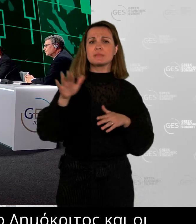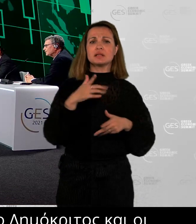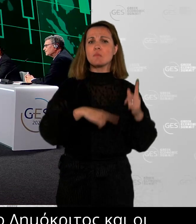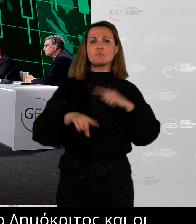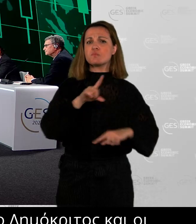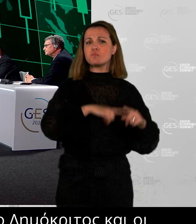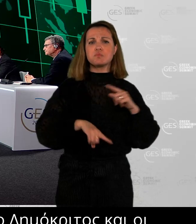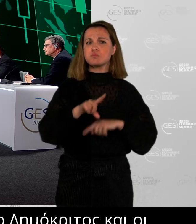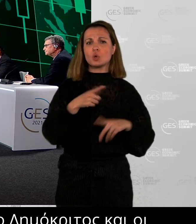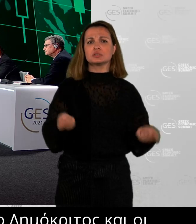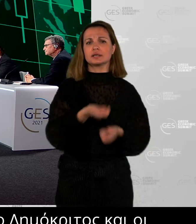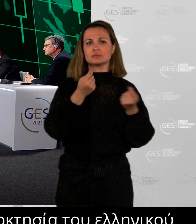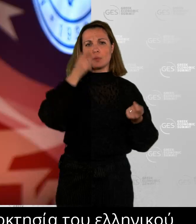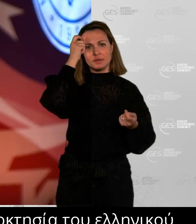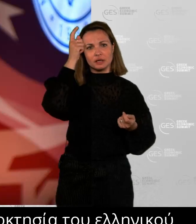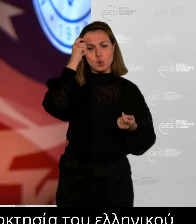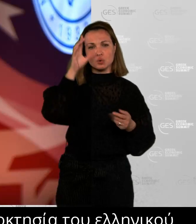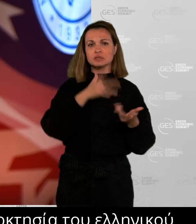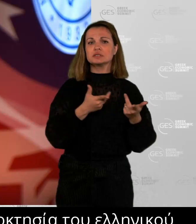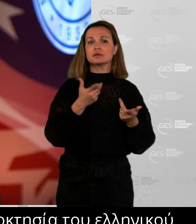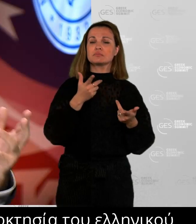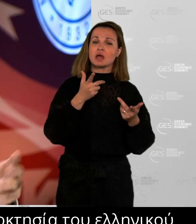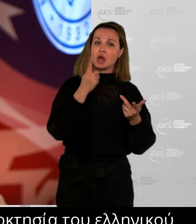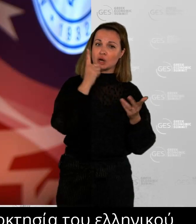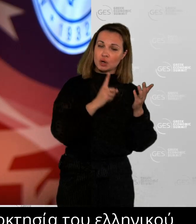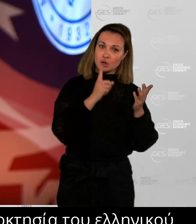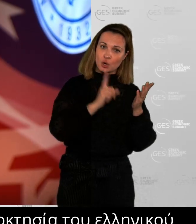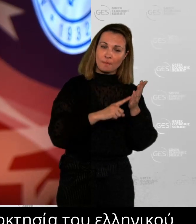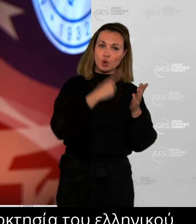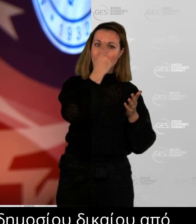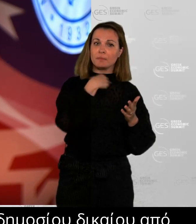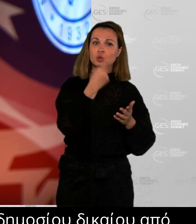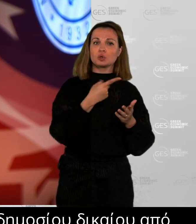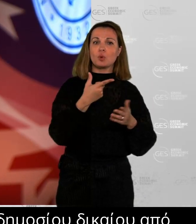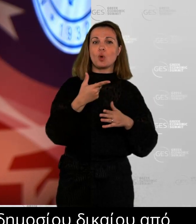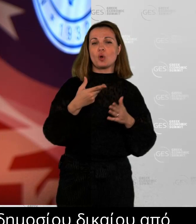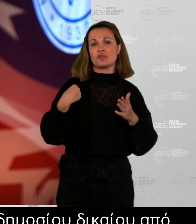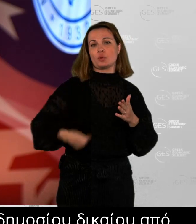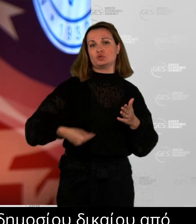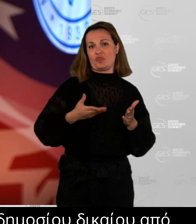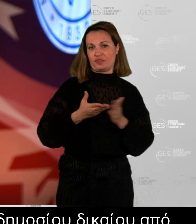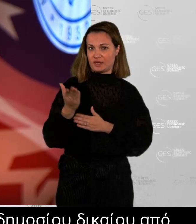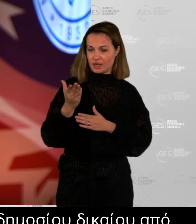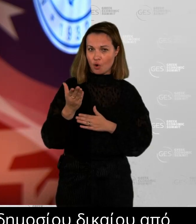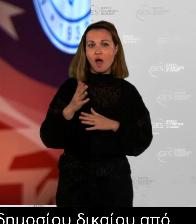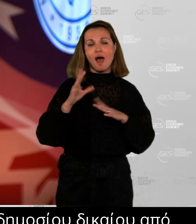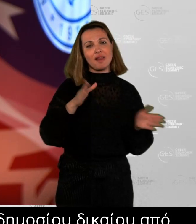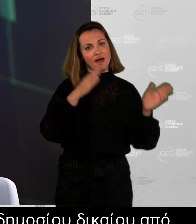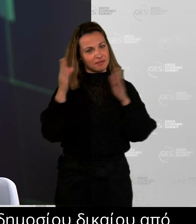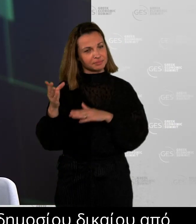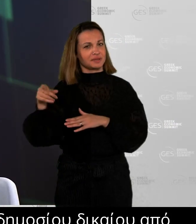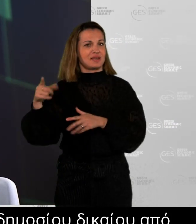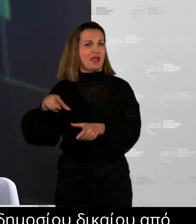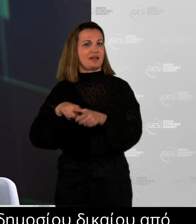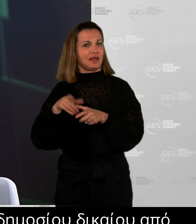ιδιοκτησία του νομικού προσώπου δημοσίου δικαίου που την παράγει, αλλά η EY έχει το δικαίωμα να την εκμεταλλευτεί τα επόμενα 7